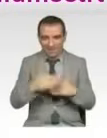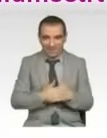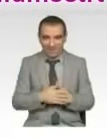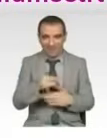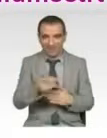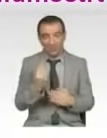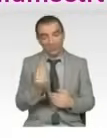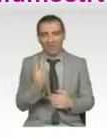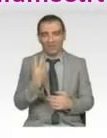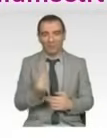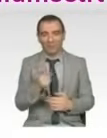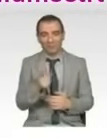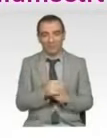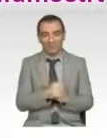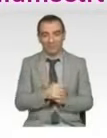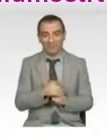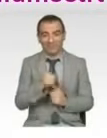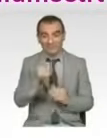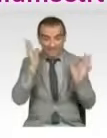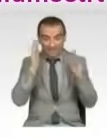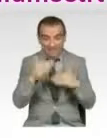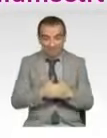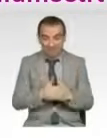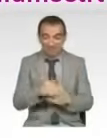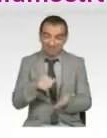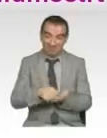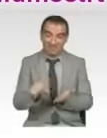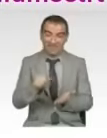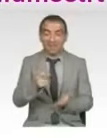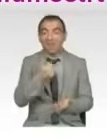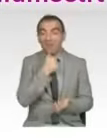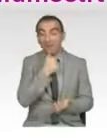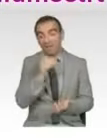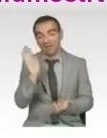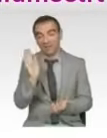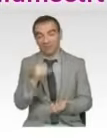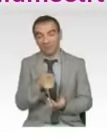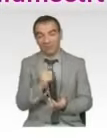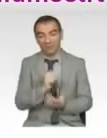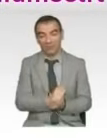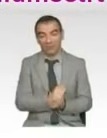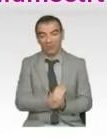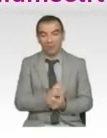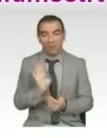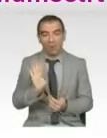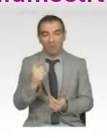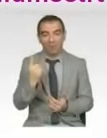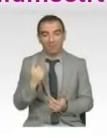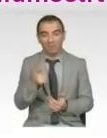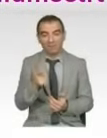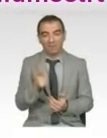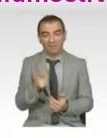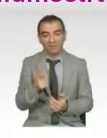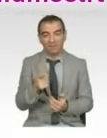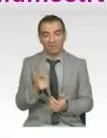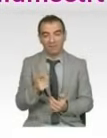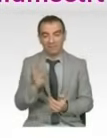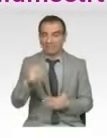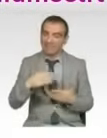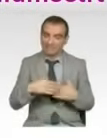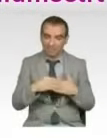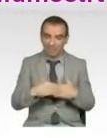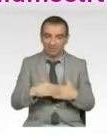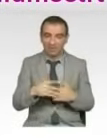daha etkili olur. Sen var ya, sen namazı kılmış hemen kayınbedene gitmiş. Evet. Öyle orada bir işte